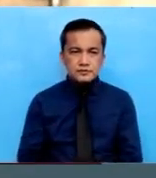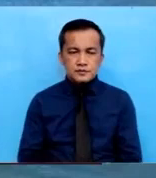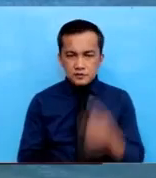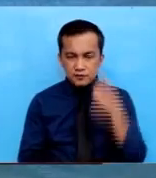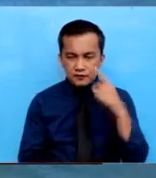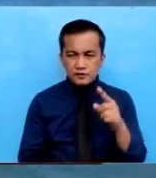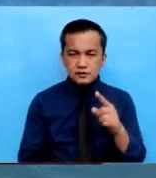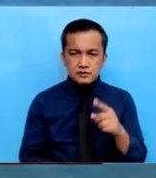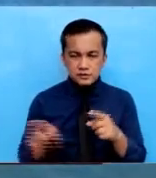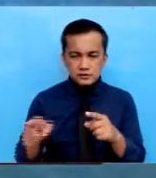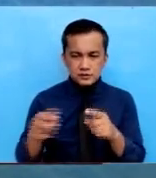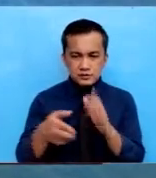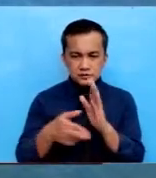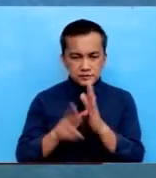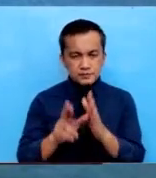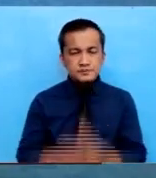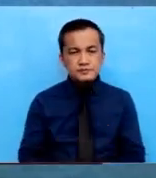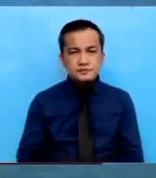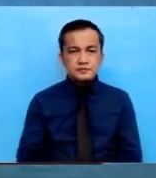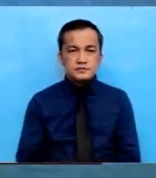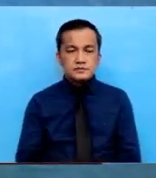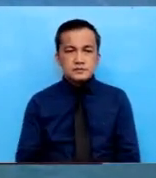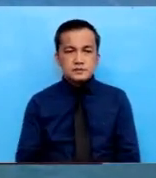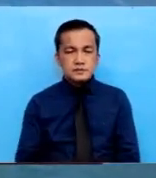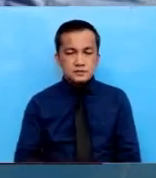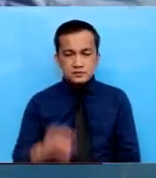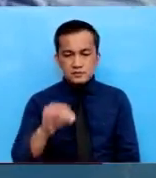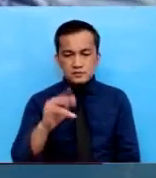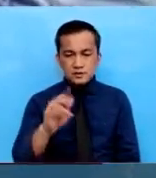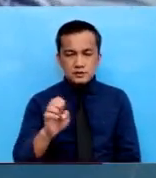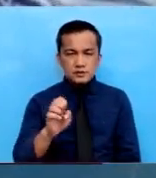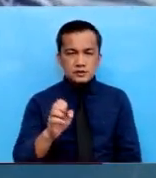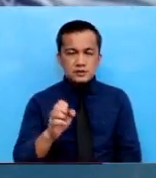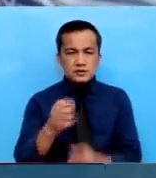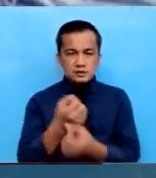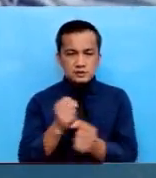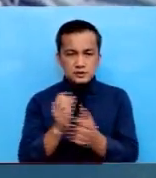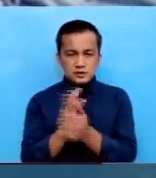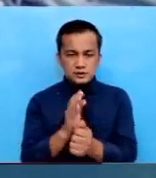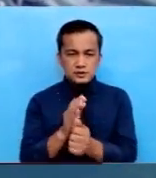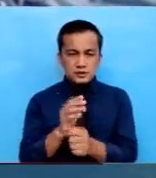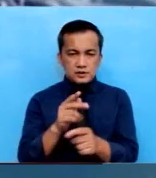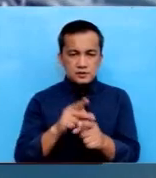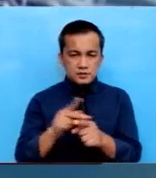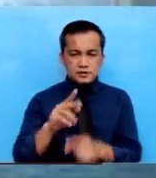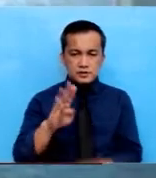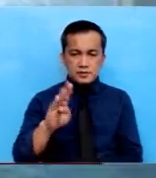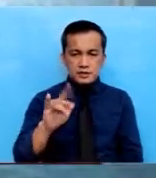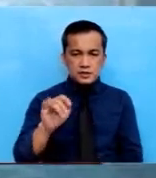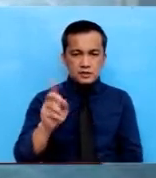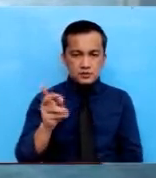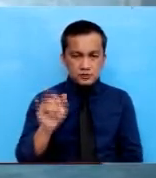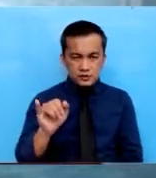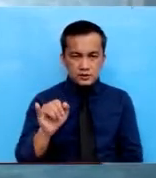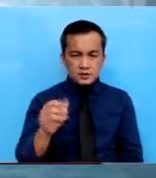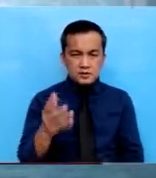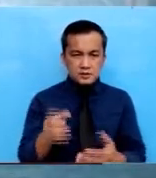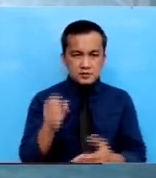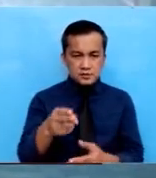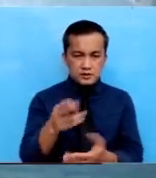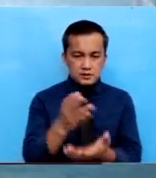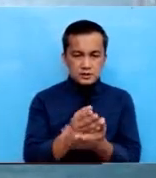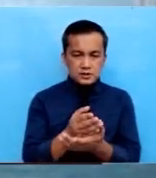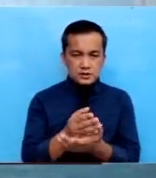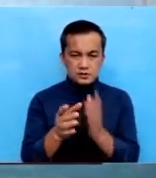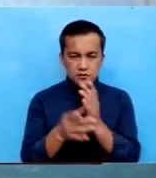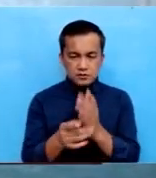reconsideration. Ayon naman sa maritime security expert na si Professor Romel Banlawi, posibleng pinatigil ang oil exploration